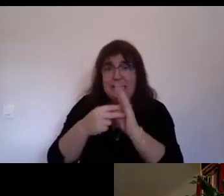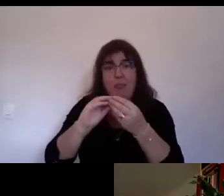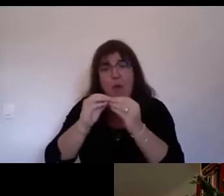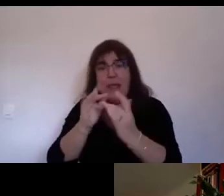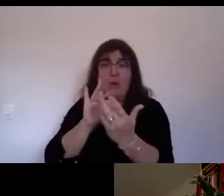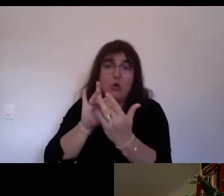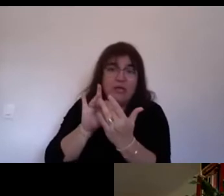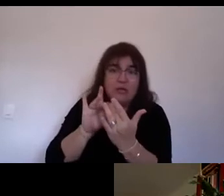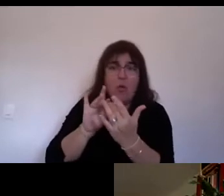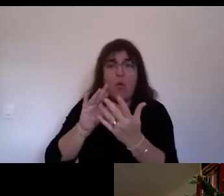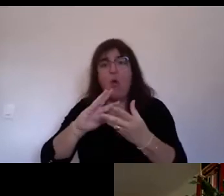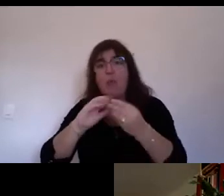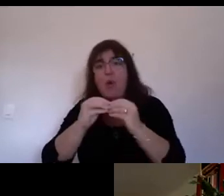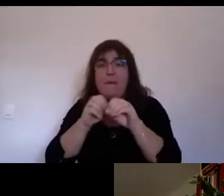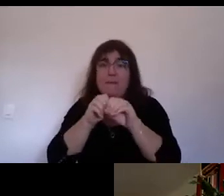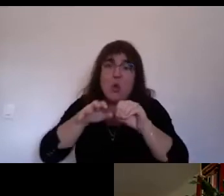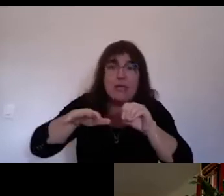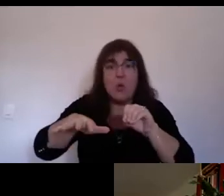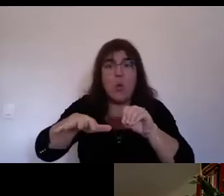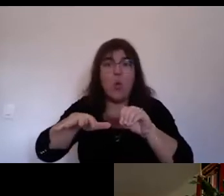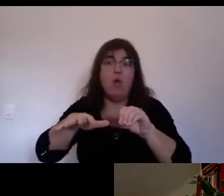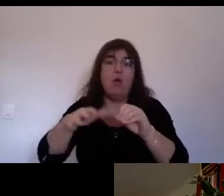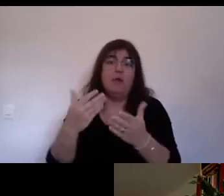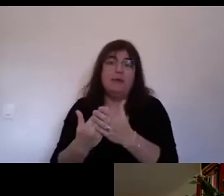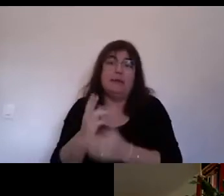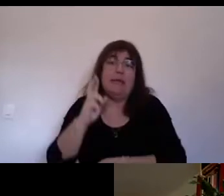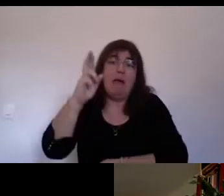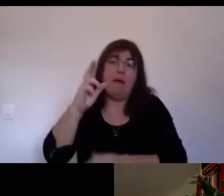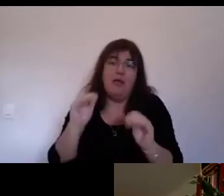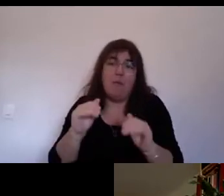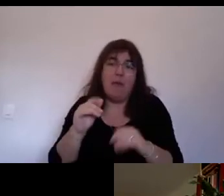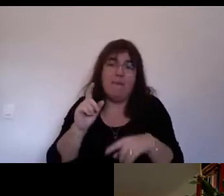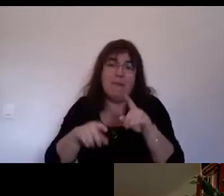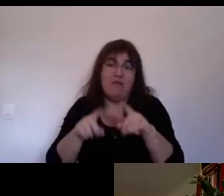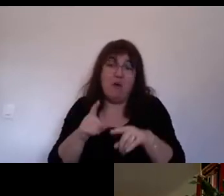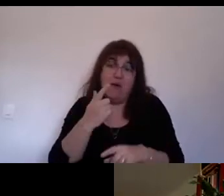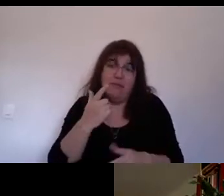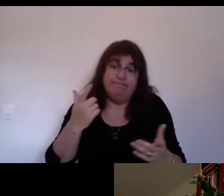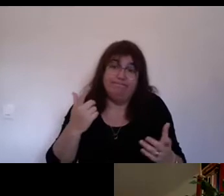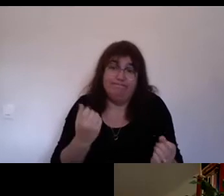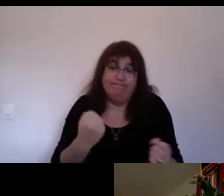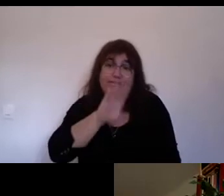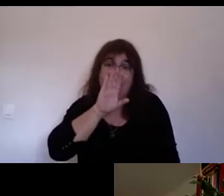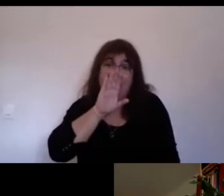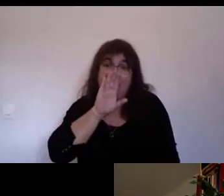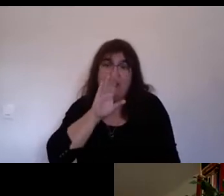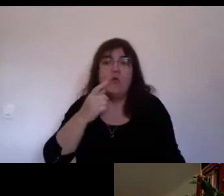réseau. C'est rare, mais ça peut arriver. Les organisateurs doivent donc bien